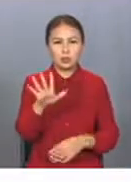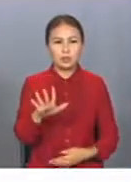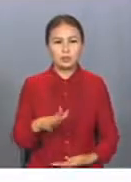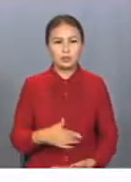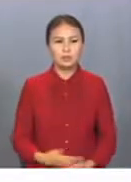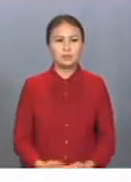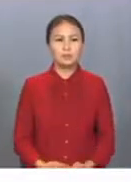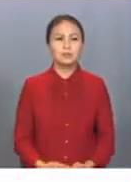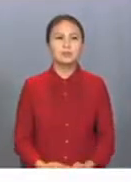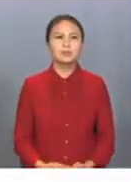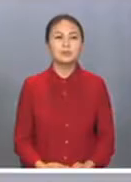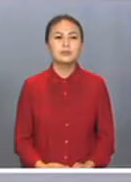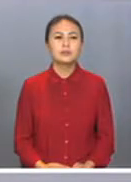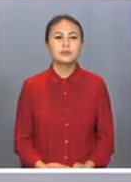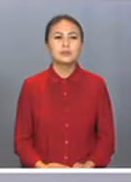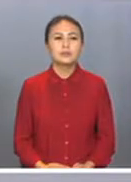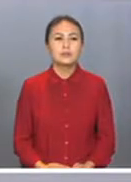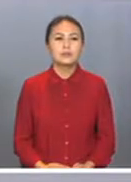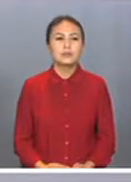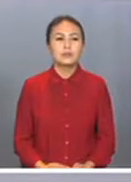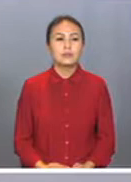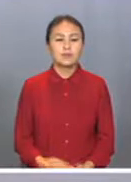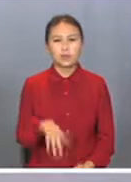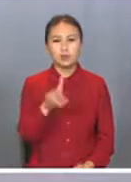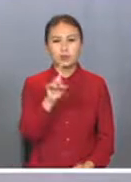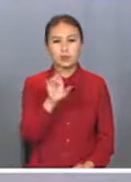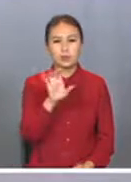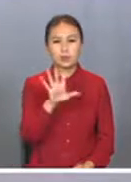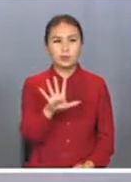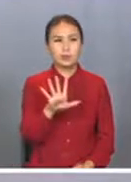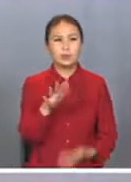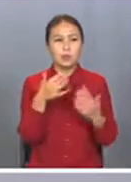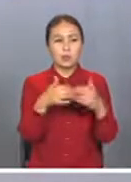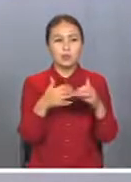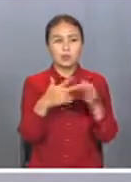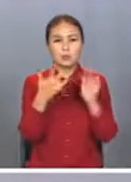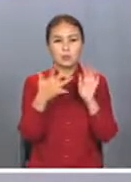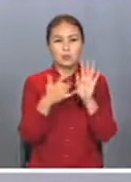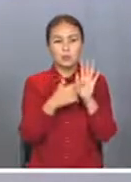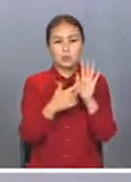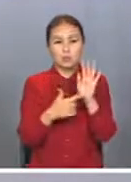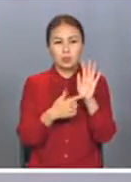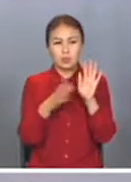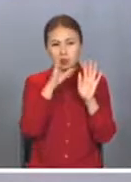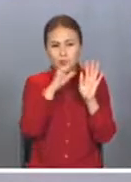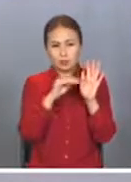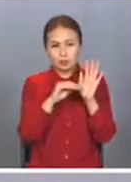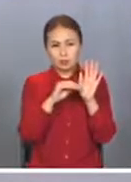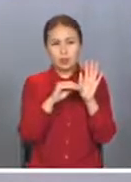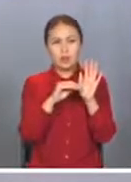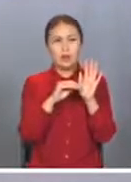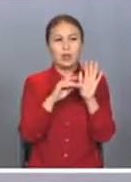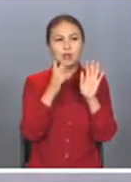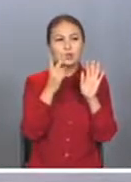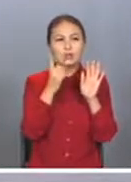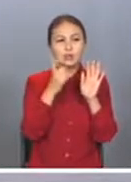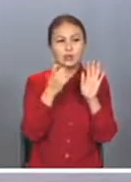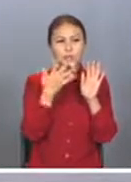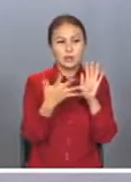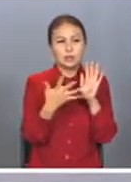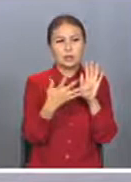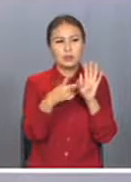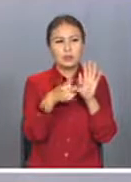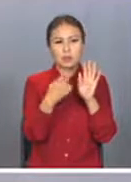шығады. Яғни 105 саны 35-ке бөлінеді. Және 105 саны 21-ге де